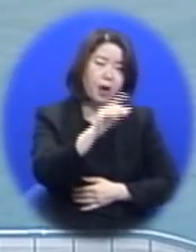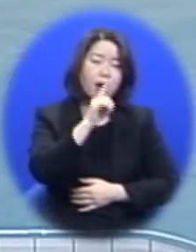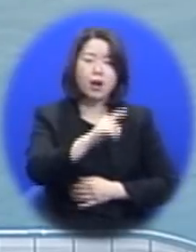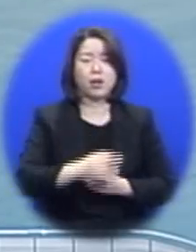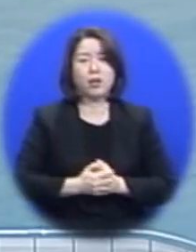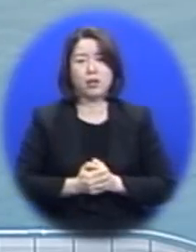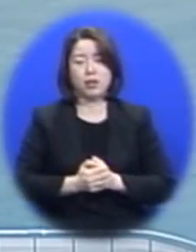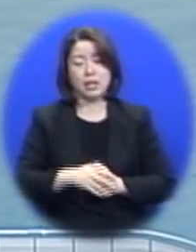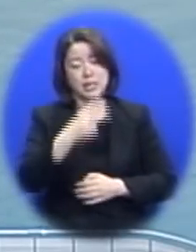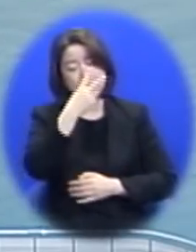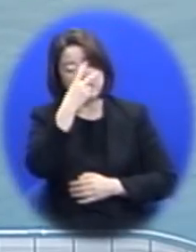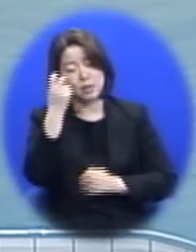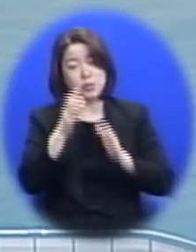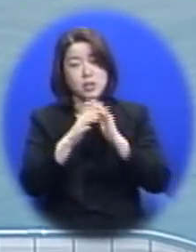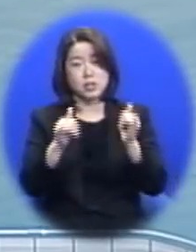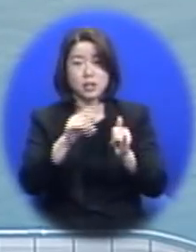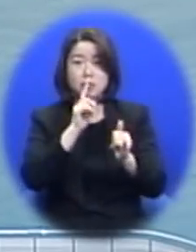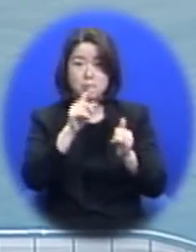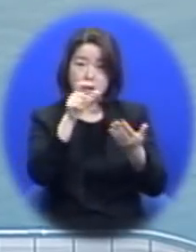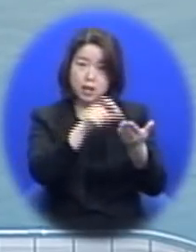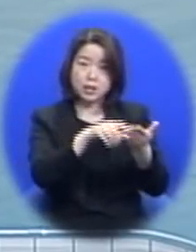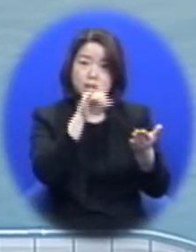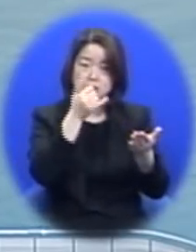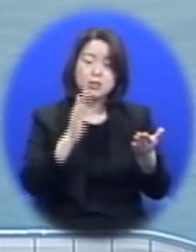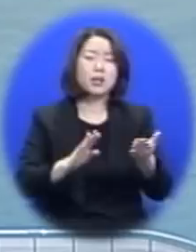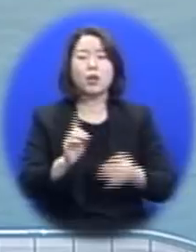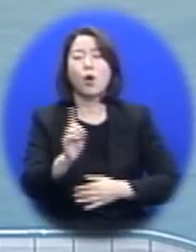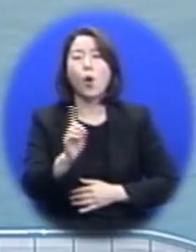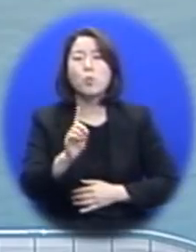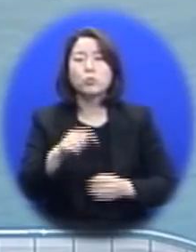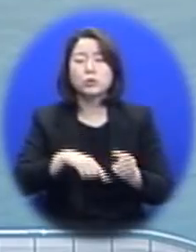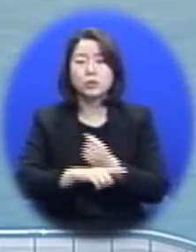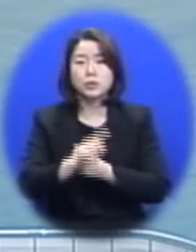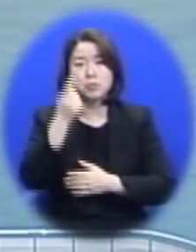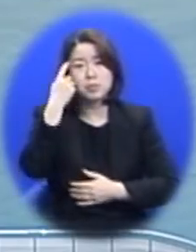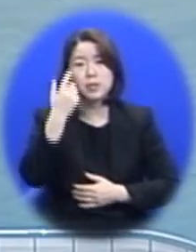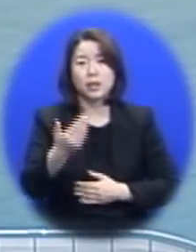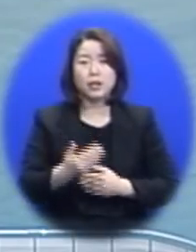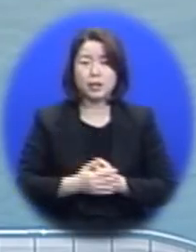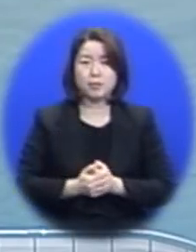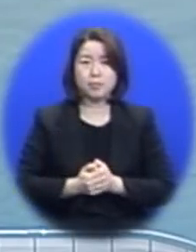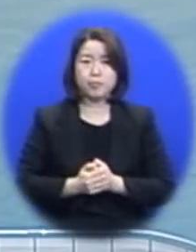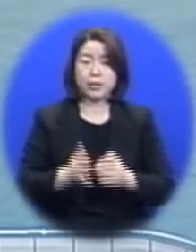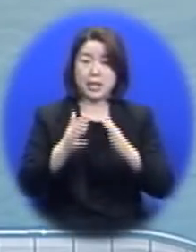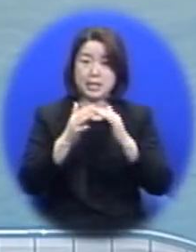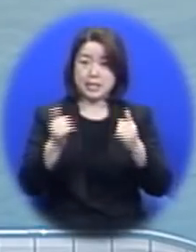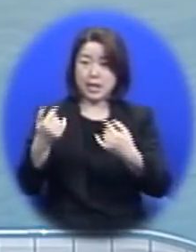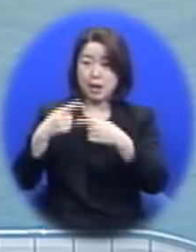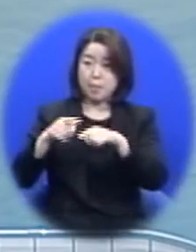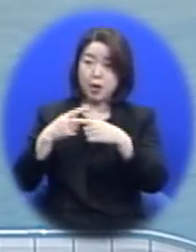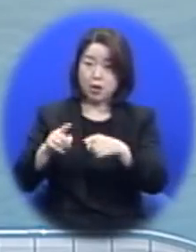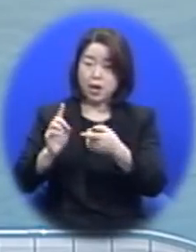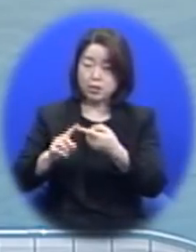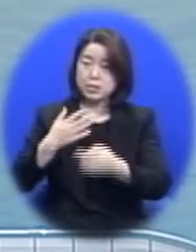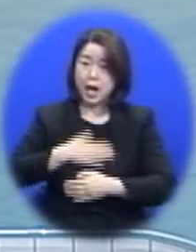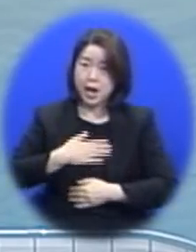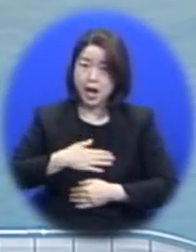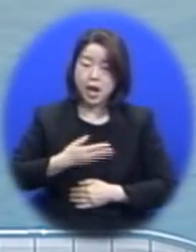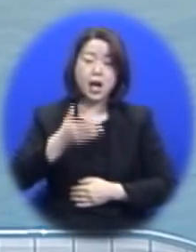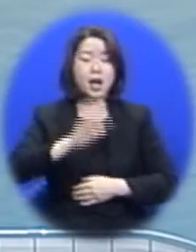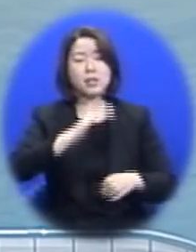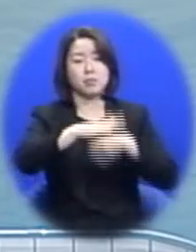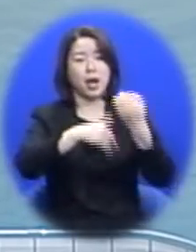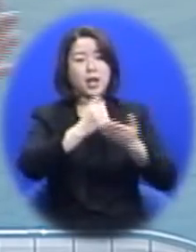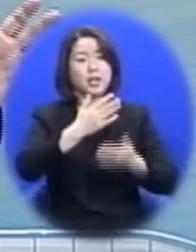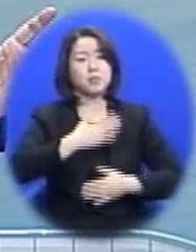잠자는 자들이라고 그랬는데 잠자는 자들이 어떤 사람입니까? 사람이 평가하는 것은 알겠는데